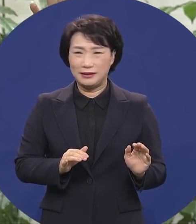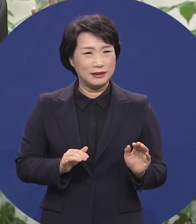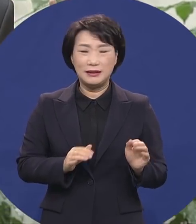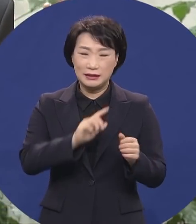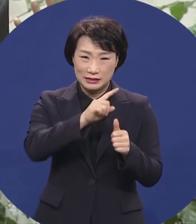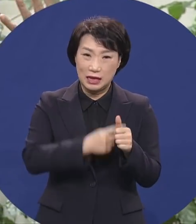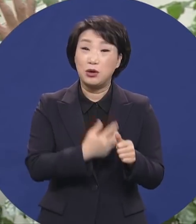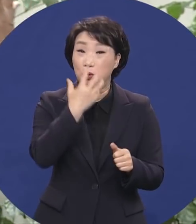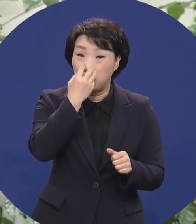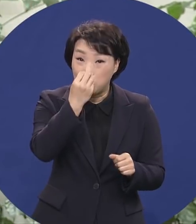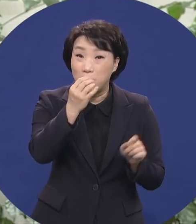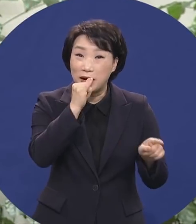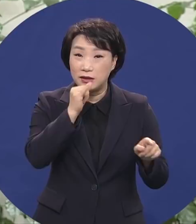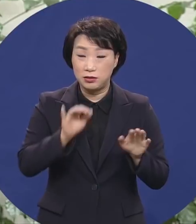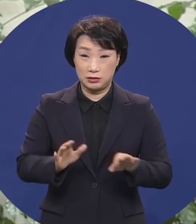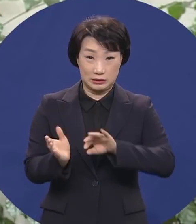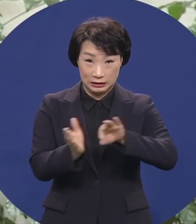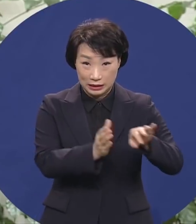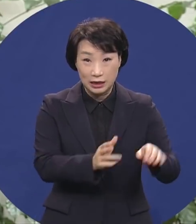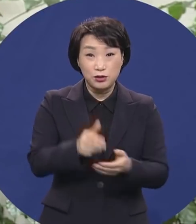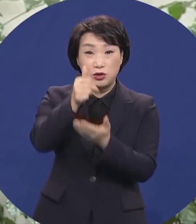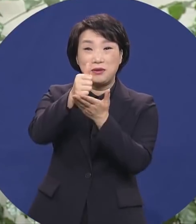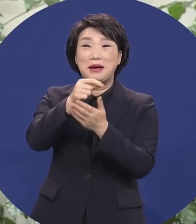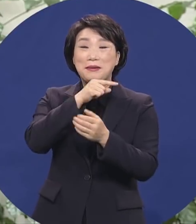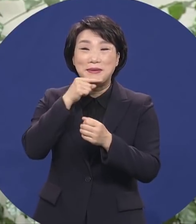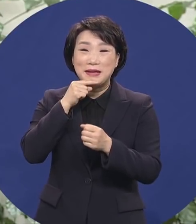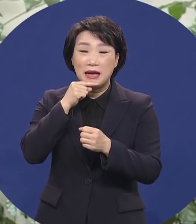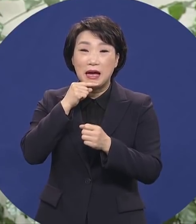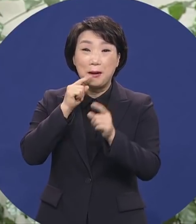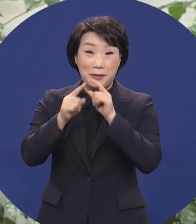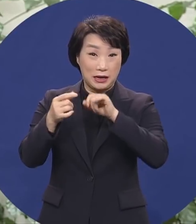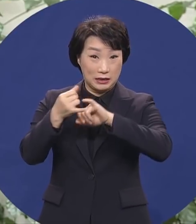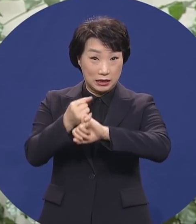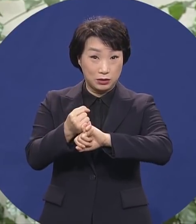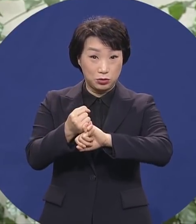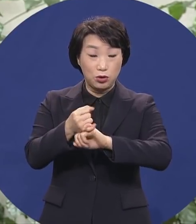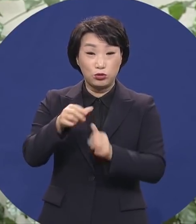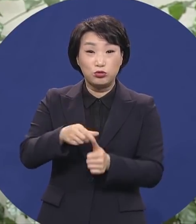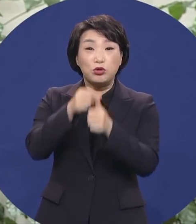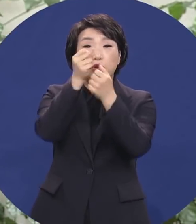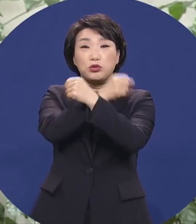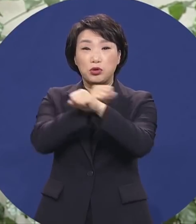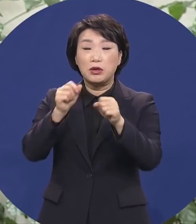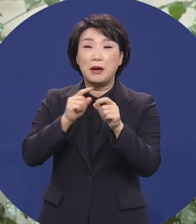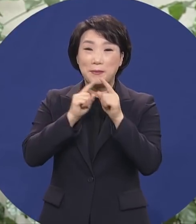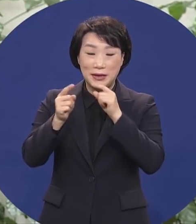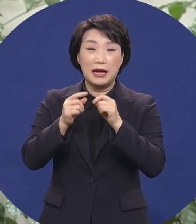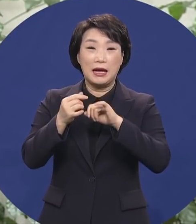교만해. 그러나 주님의 피의 언약, 구속의 은총이